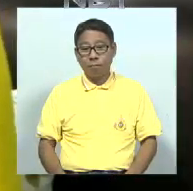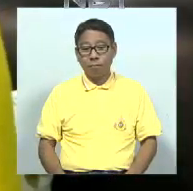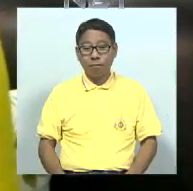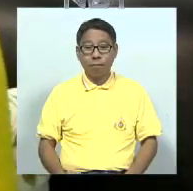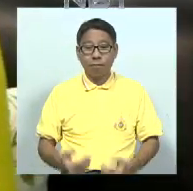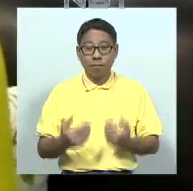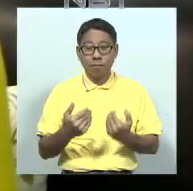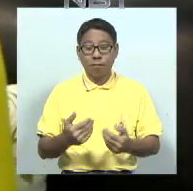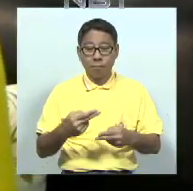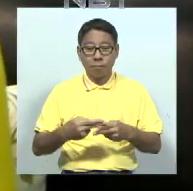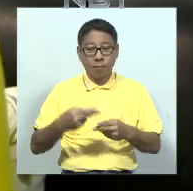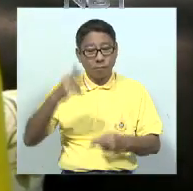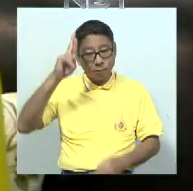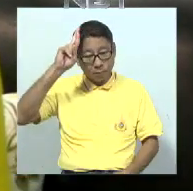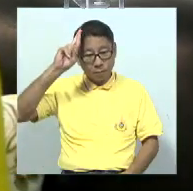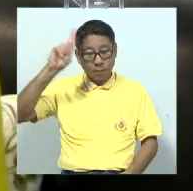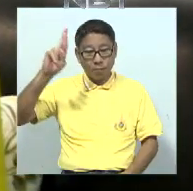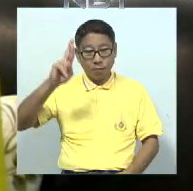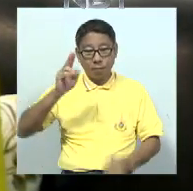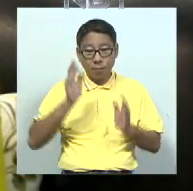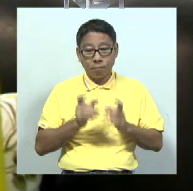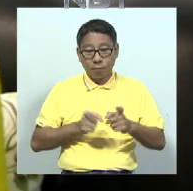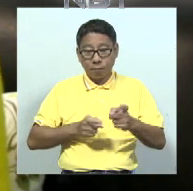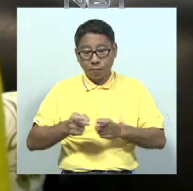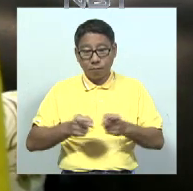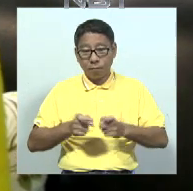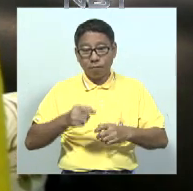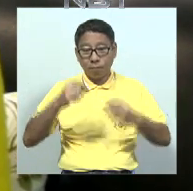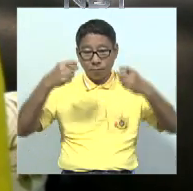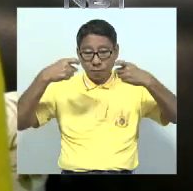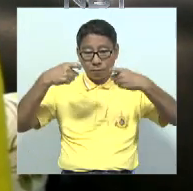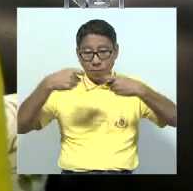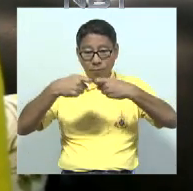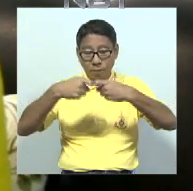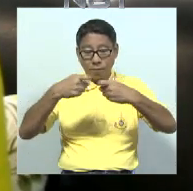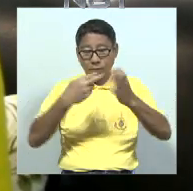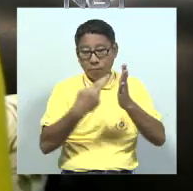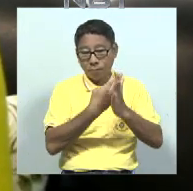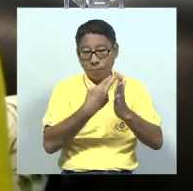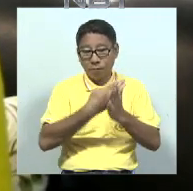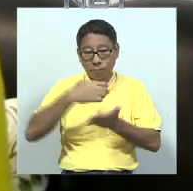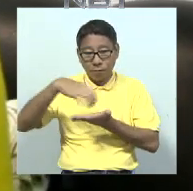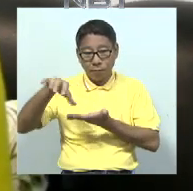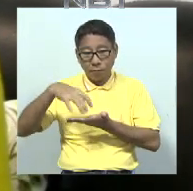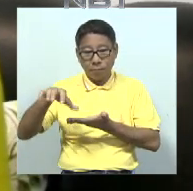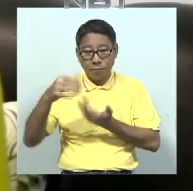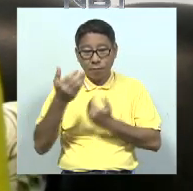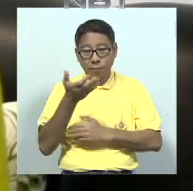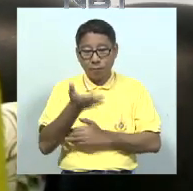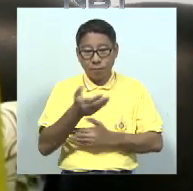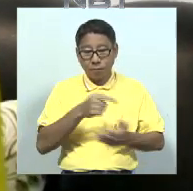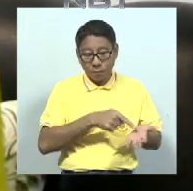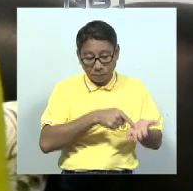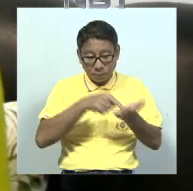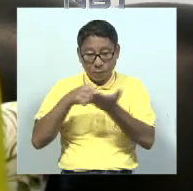ด้านนายรณภาทองโปร่งผู้จัดการการไฟฟ้าส่วนภูมิภาคจังหวัดราชบุรีบอกว่าขอนำเรื่